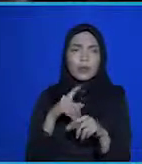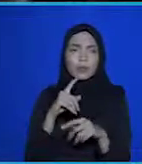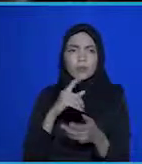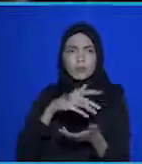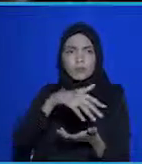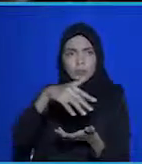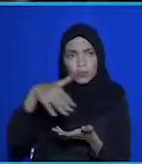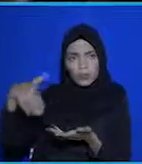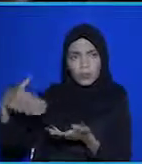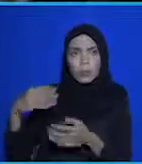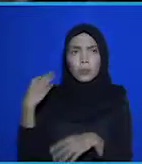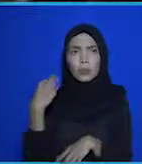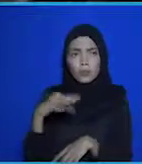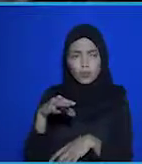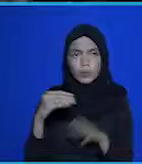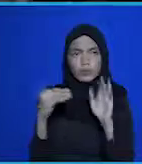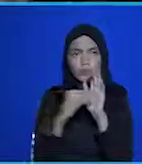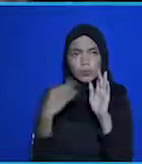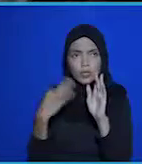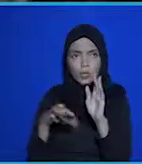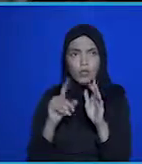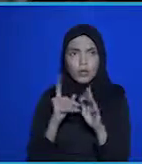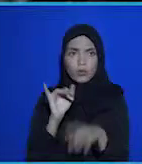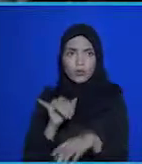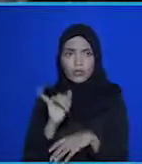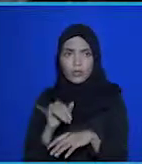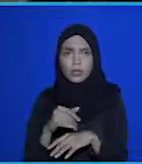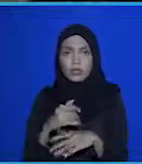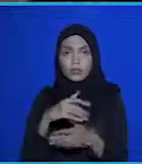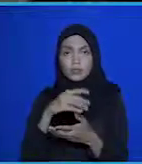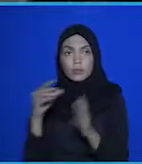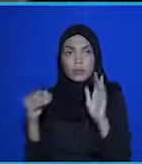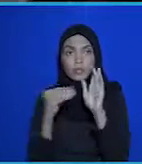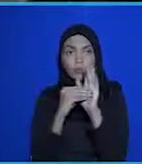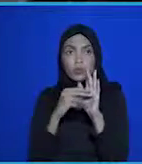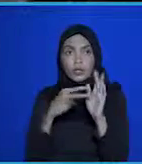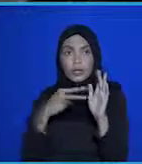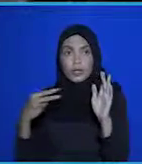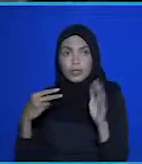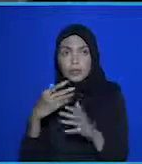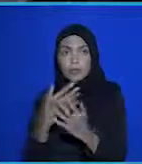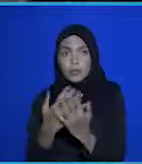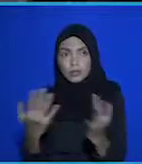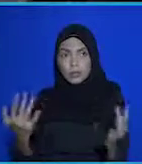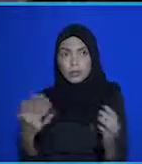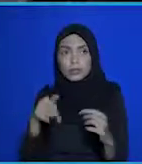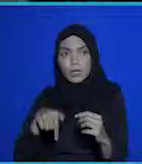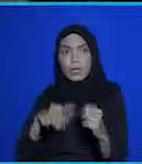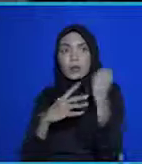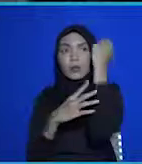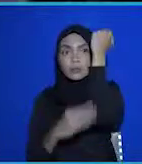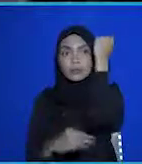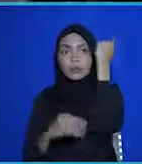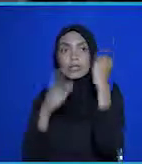terdata dan menjadi KPM baru? Dan kalaupun memang belum terdata, kira-kira masyarakat yang memang sekarang sudah menjadi miskin itu